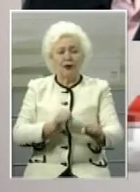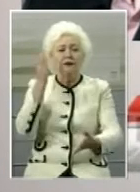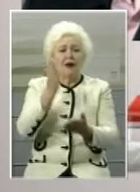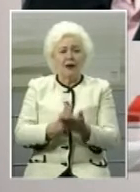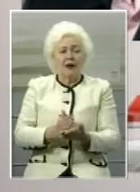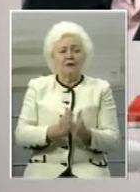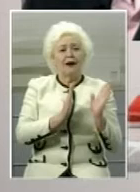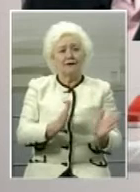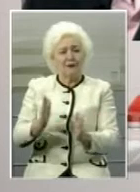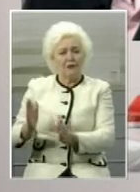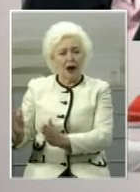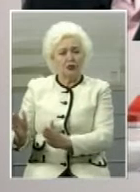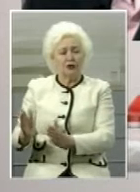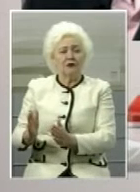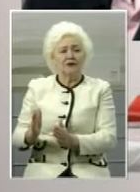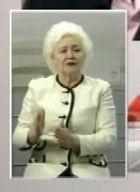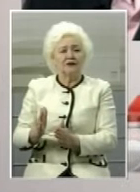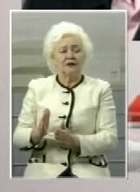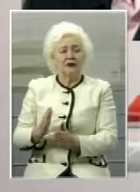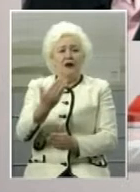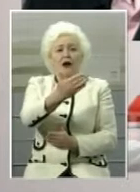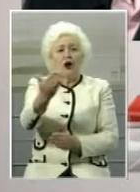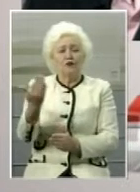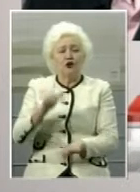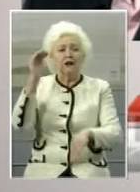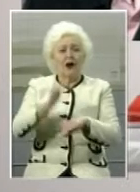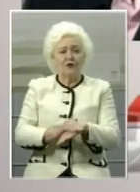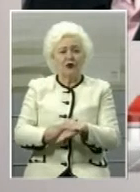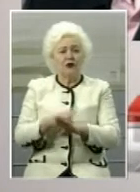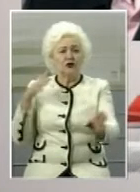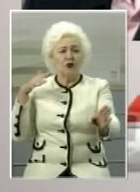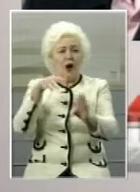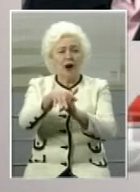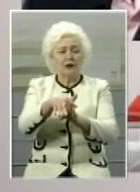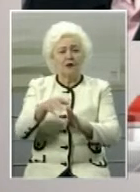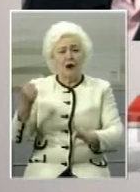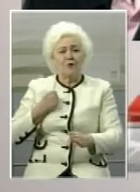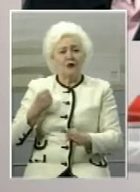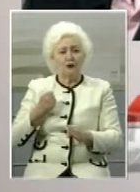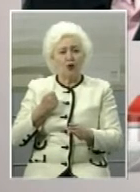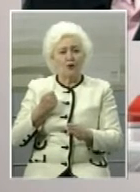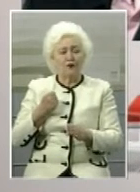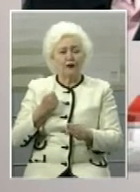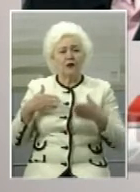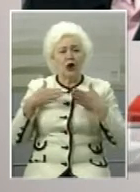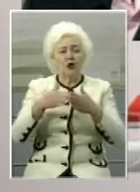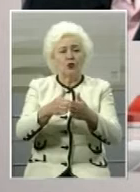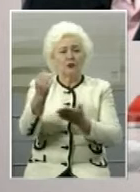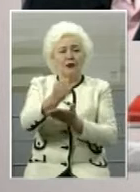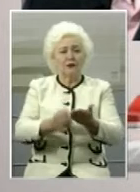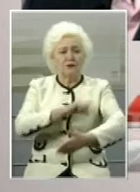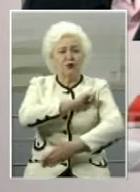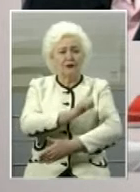дії злагодженості. От вона фактично атакувала військові кораблі Збройних